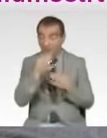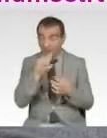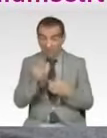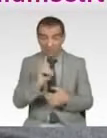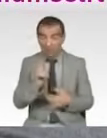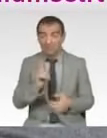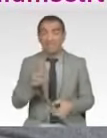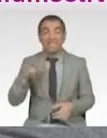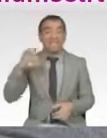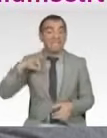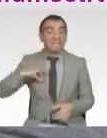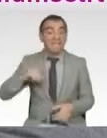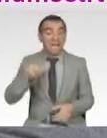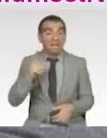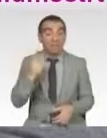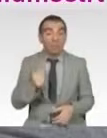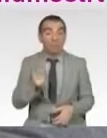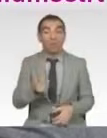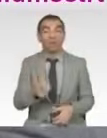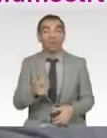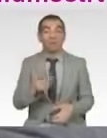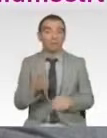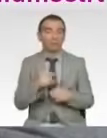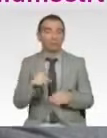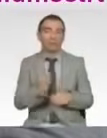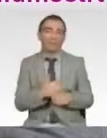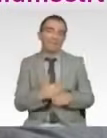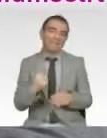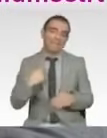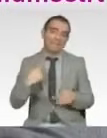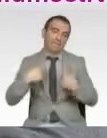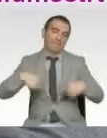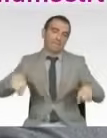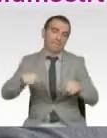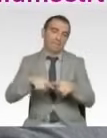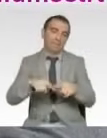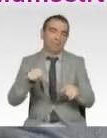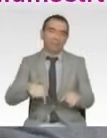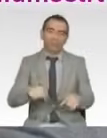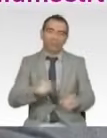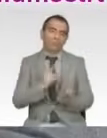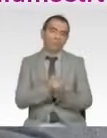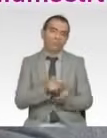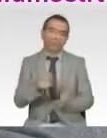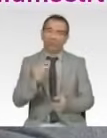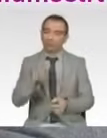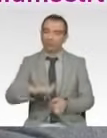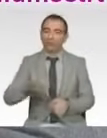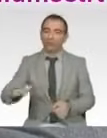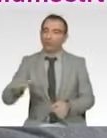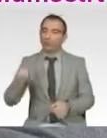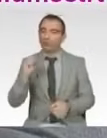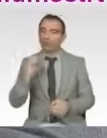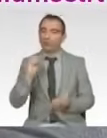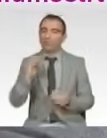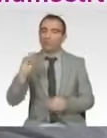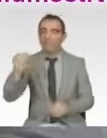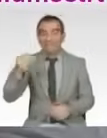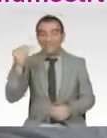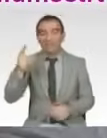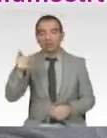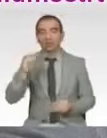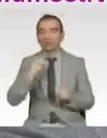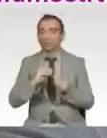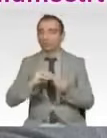değil, ihtiyacı olandan haberdar diyoruz ama değil. Bunun nedeni kim biziz? Biziz. Ben bak bugün kesinlikle çocukları da suçlamıyorum, gençleri de suçlamıyorum. Sen onu öyle